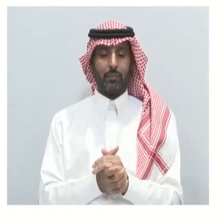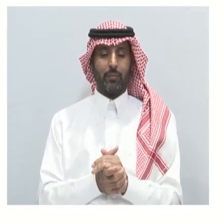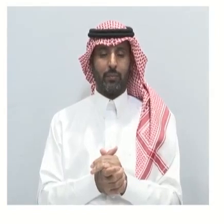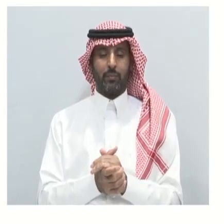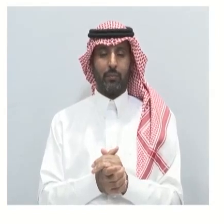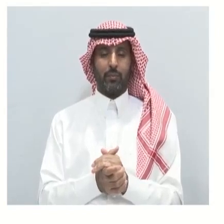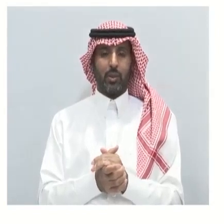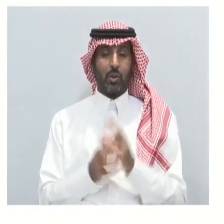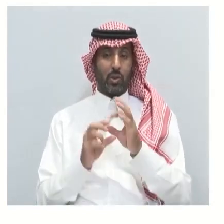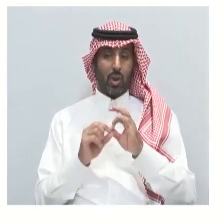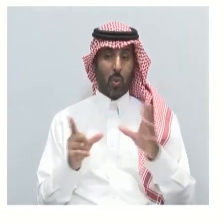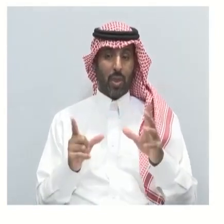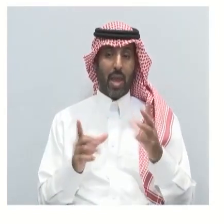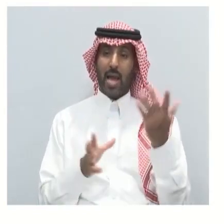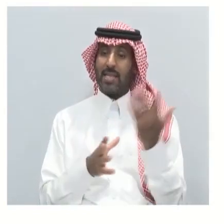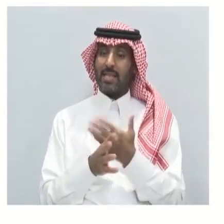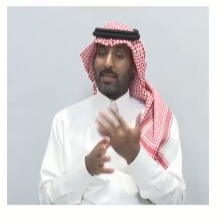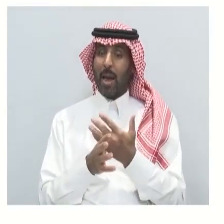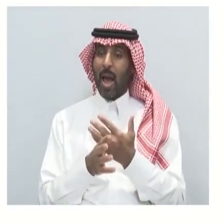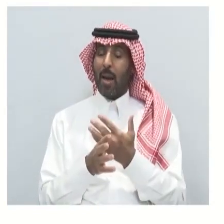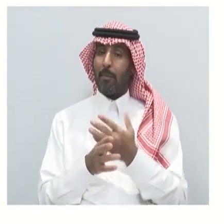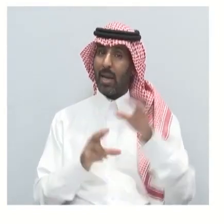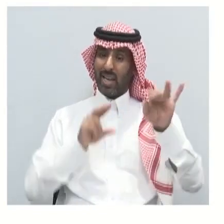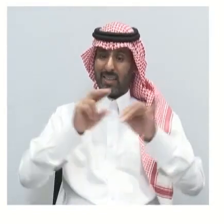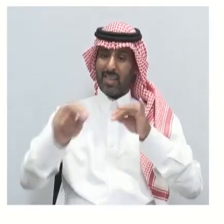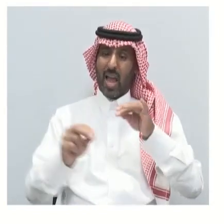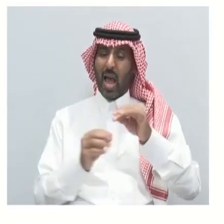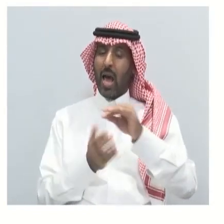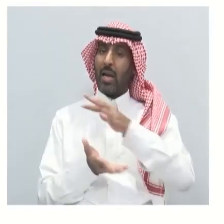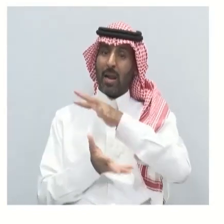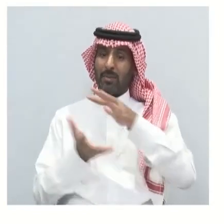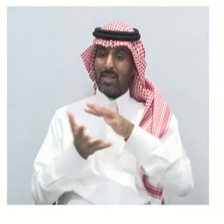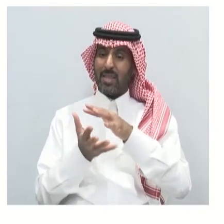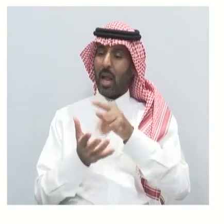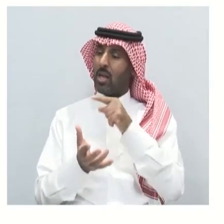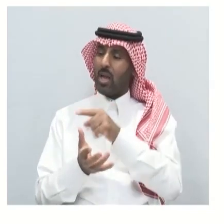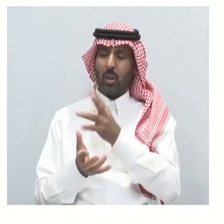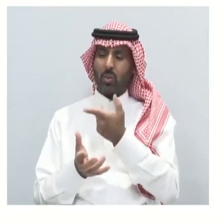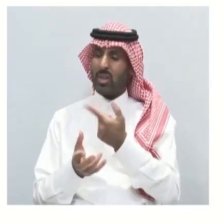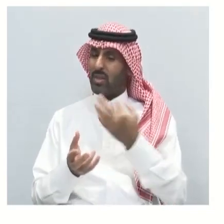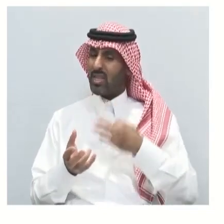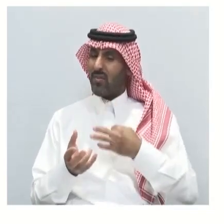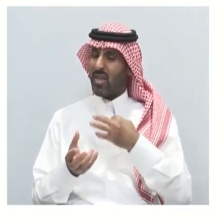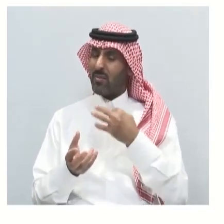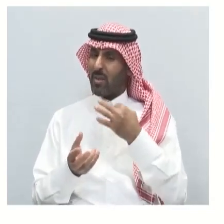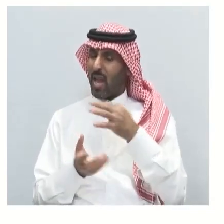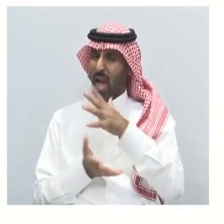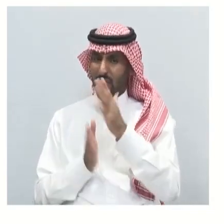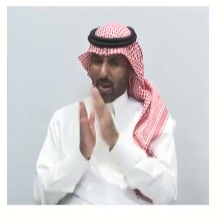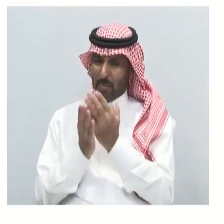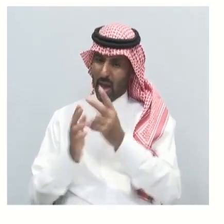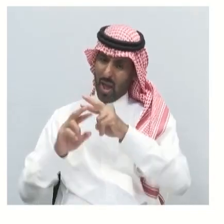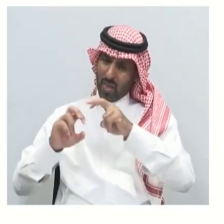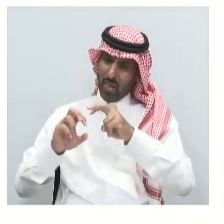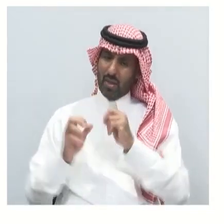وتوضيح اسباب اختيار المشكله وتوضيح الجهات التي ستستفيد من البحث ثالثا تحديد مشكله